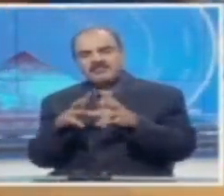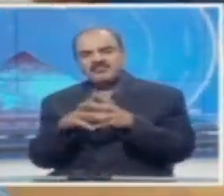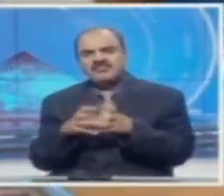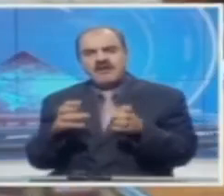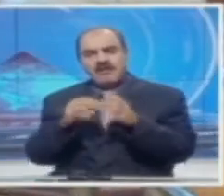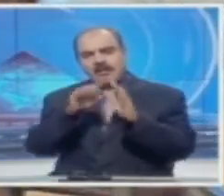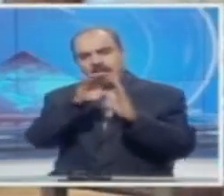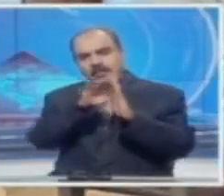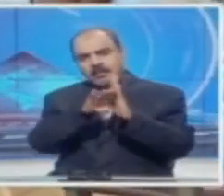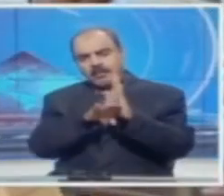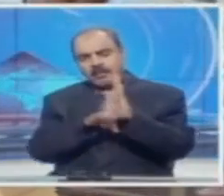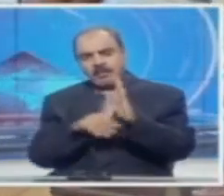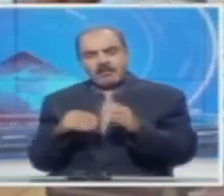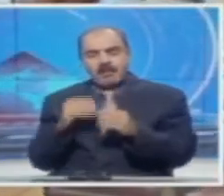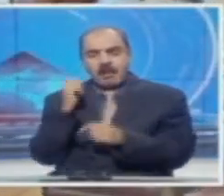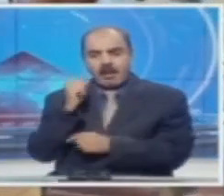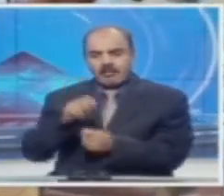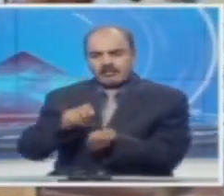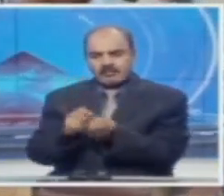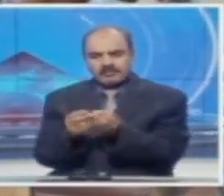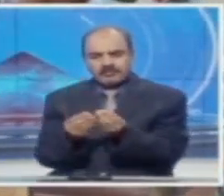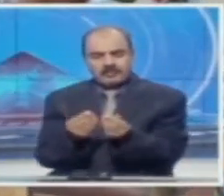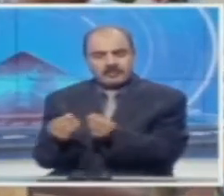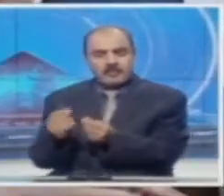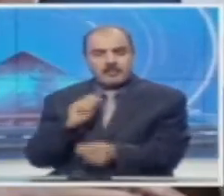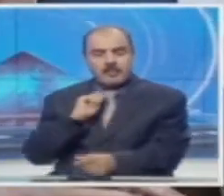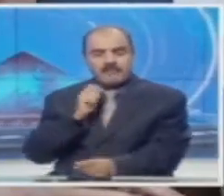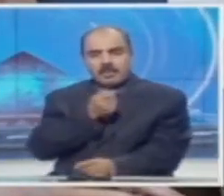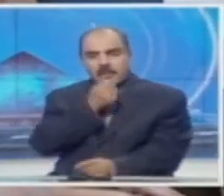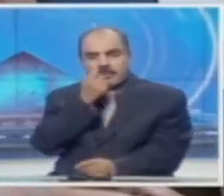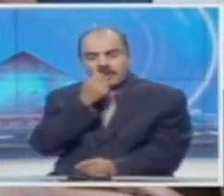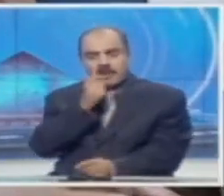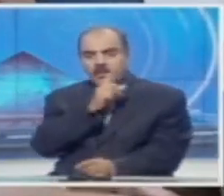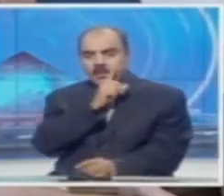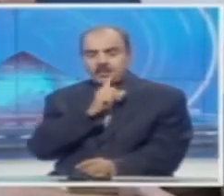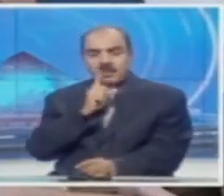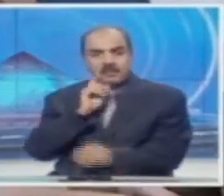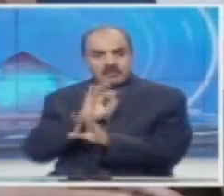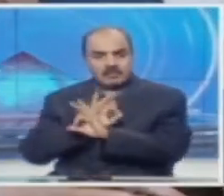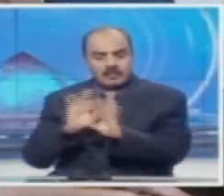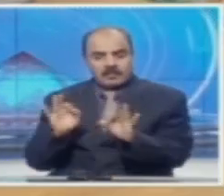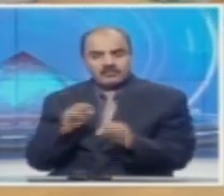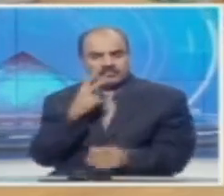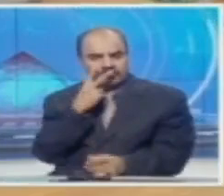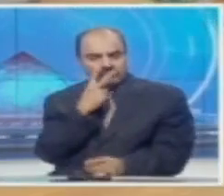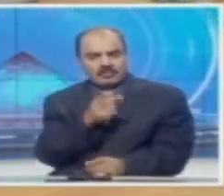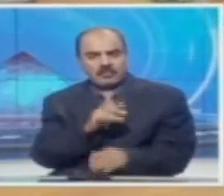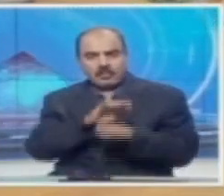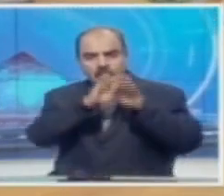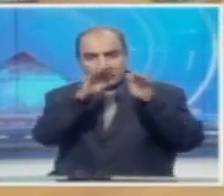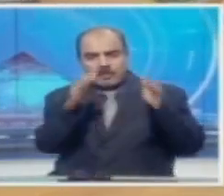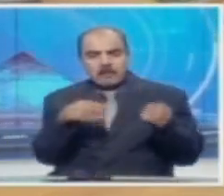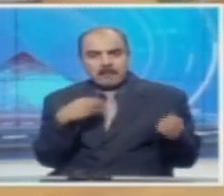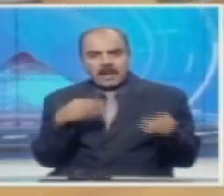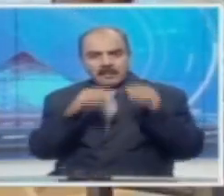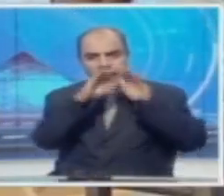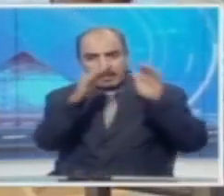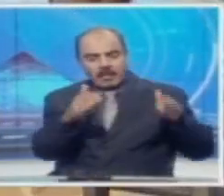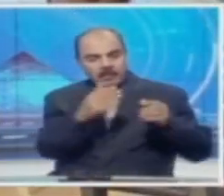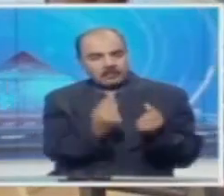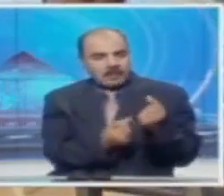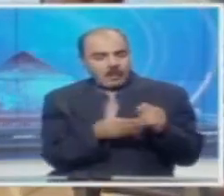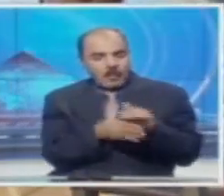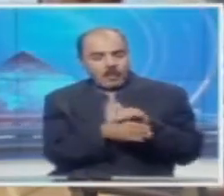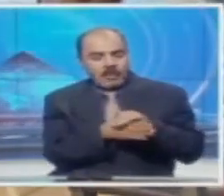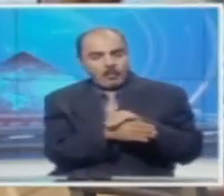من مشروع استصلاح الأراضي في محافظتي المينيا وبني سويف وكذا مجمع الصوب الزراعية بمنطقة